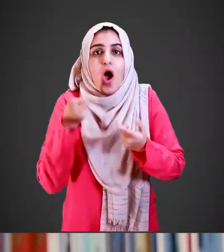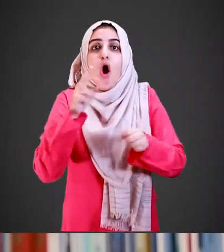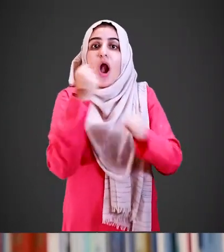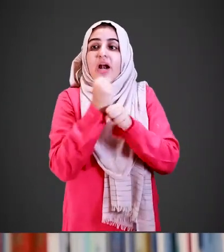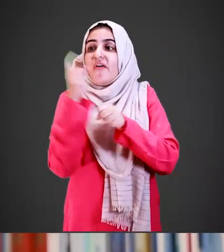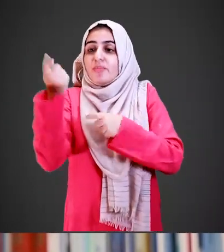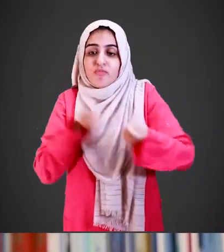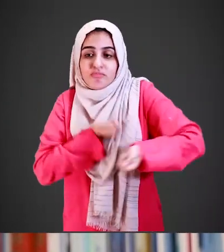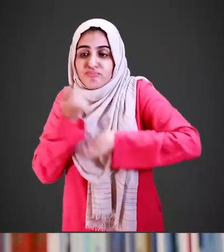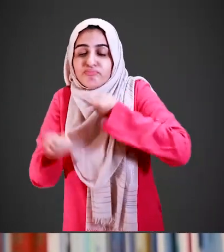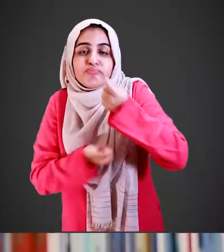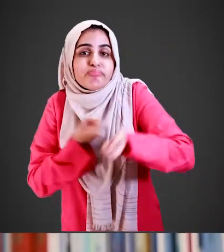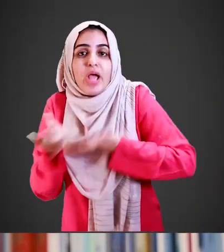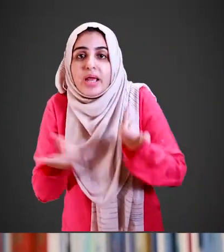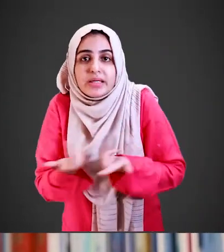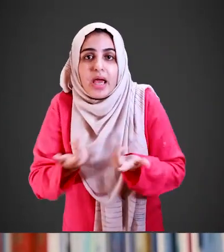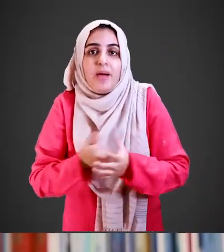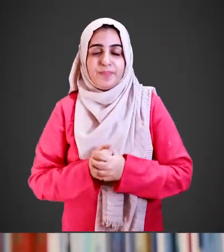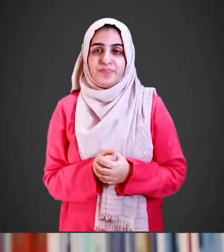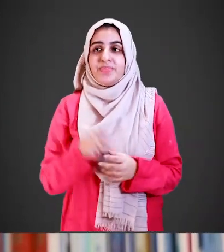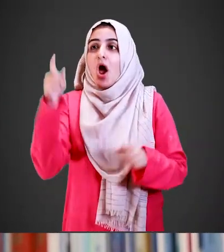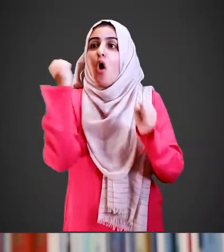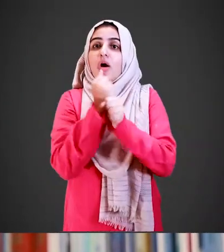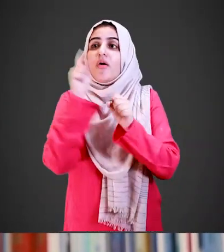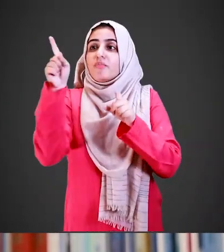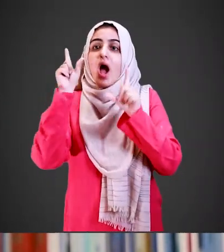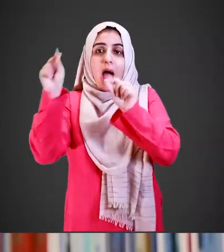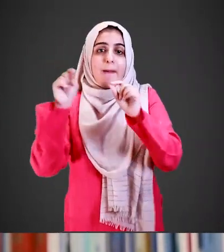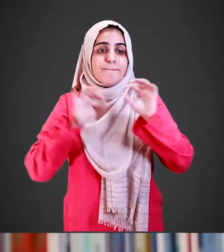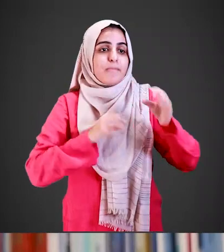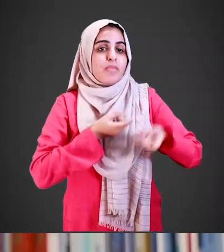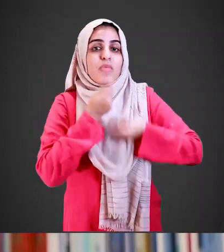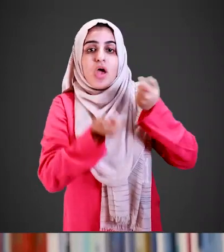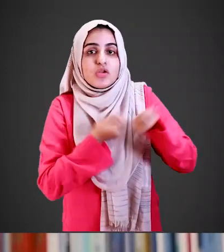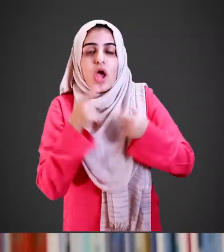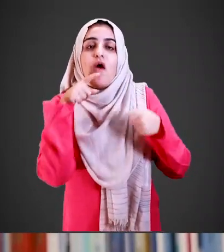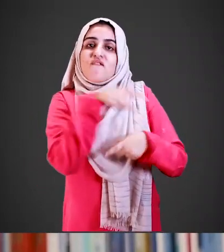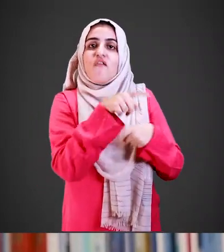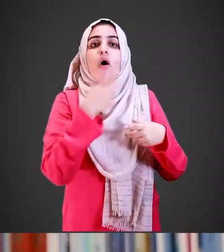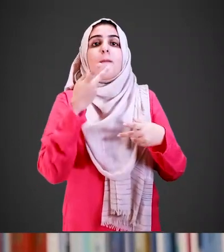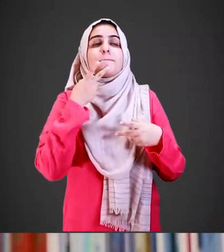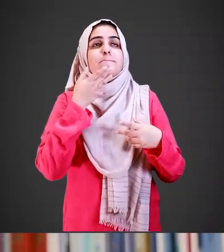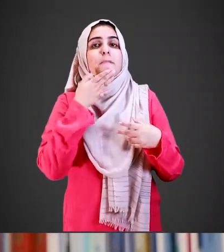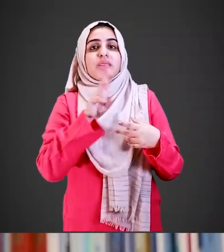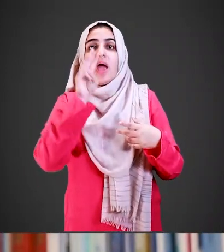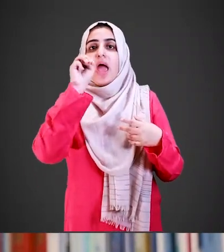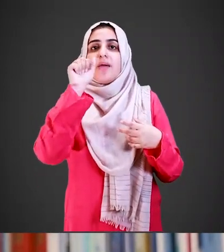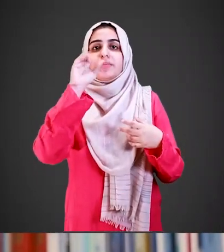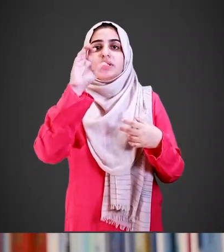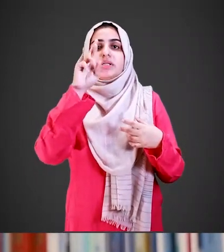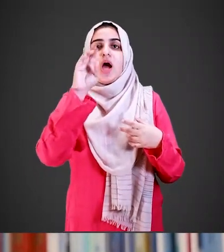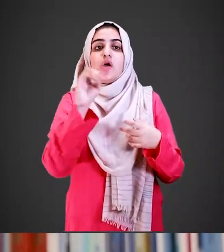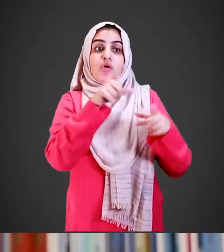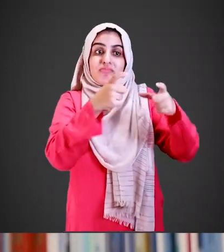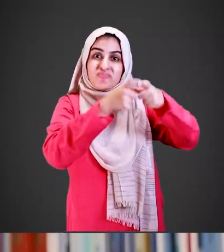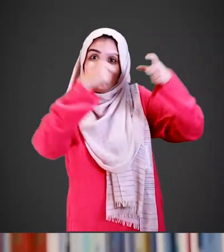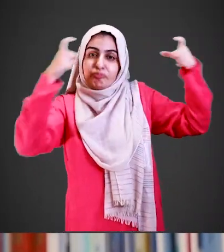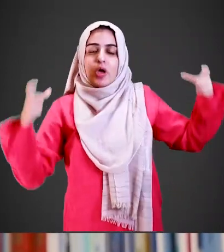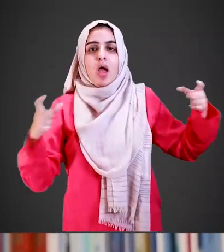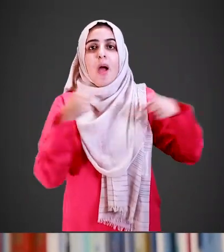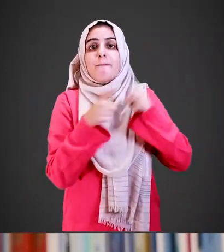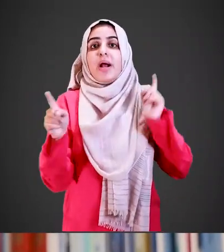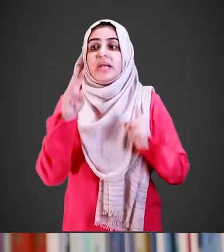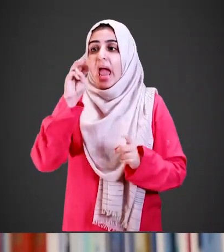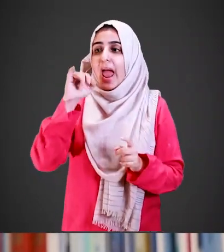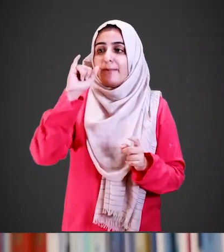गवर्नमेंट की क्या स्पेंडिंग है, यानी गवर्नमेंट के टोटल अखराजात क्या हैं, ये मैक्रो इकनॉमिक्स में आती है, वसी लेवल पे हम देखते हैं। लेकिन अगर हम